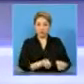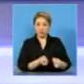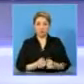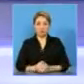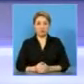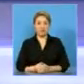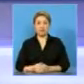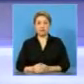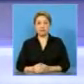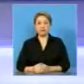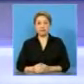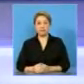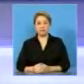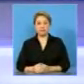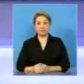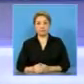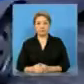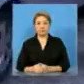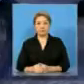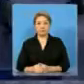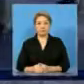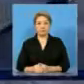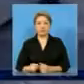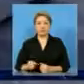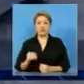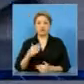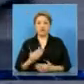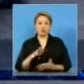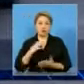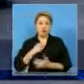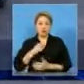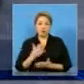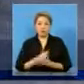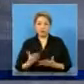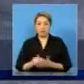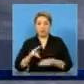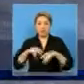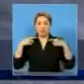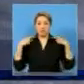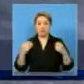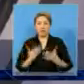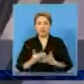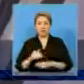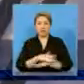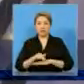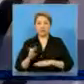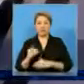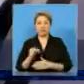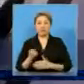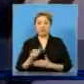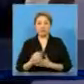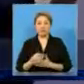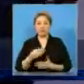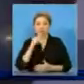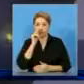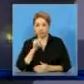шығарған. Тілші бейнематериалынан толығырақ. Оқиға былай болған. Кеше полиция сержанты Берекет Сағынтаев пен Камил Бердібаев